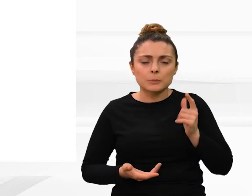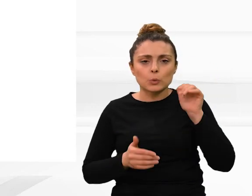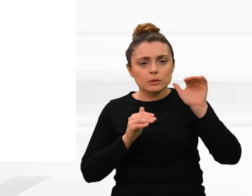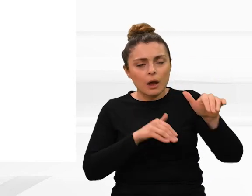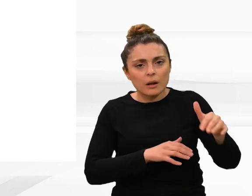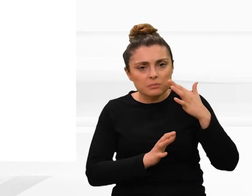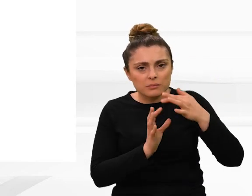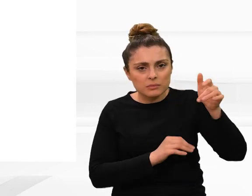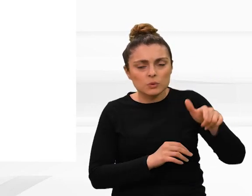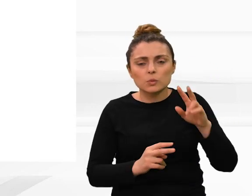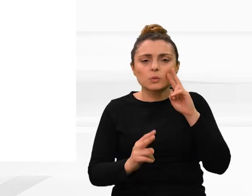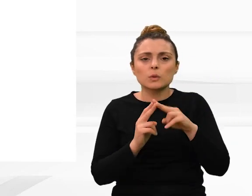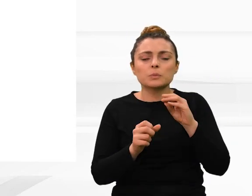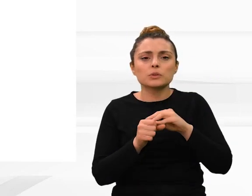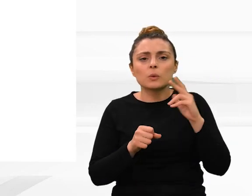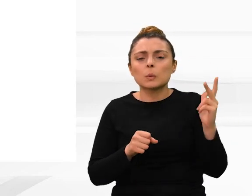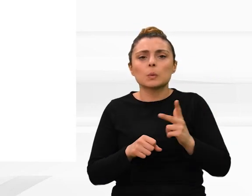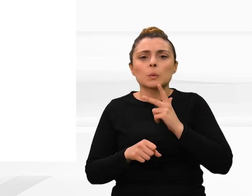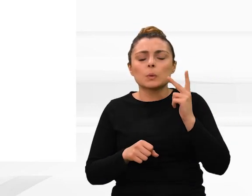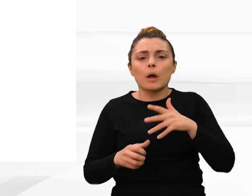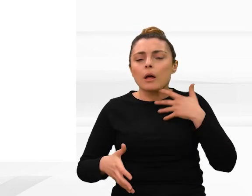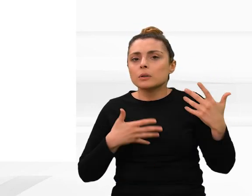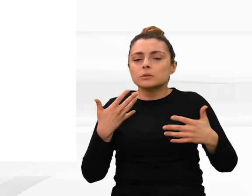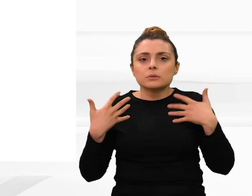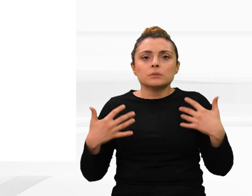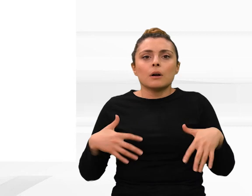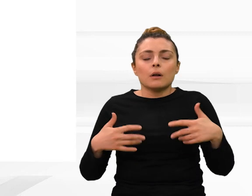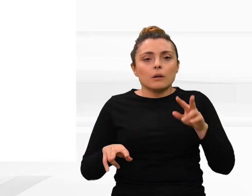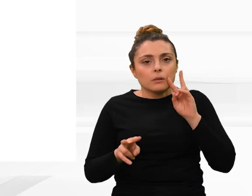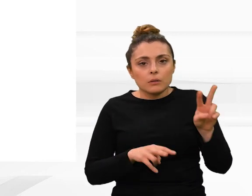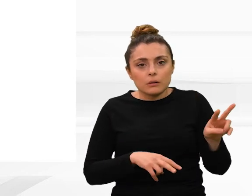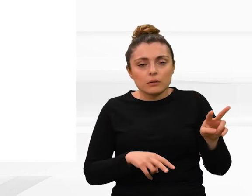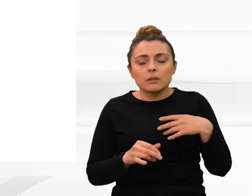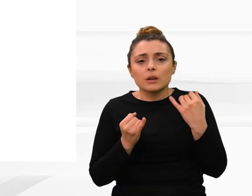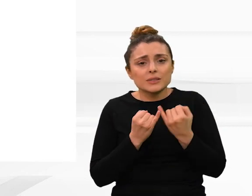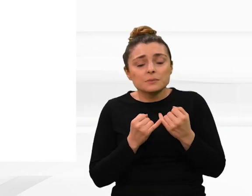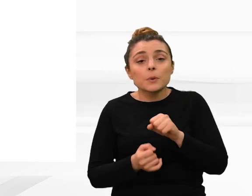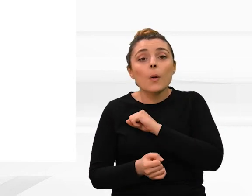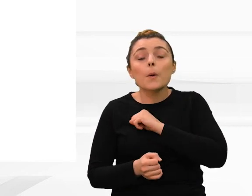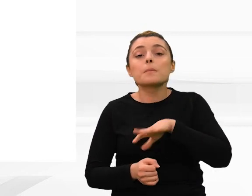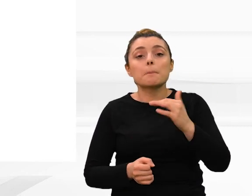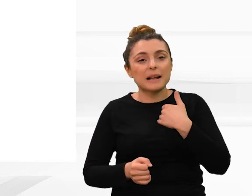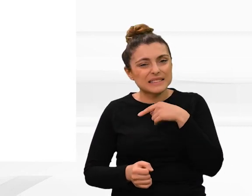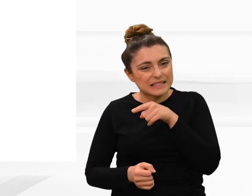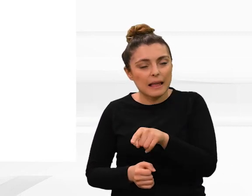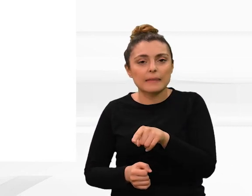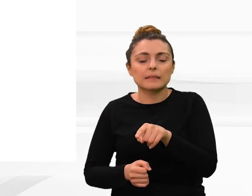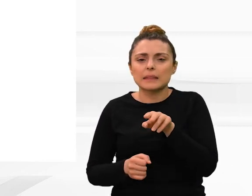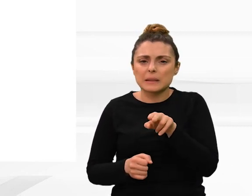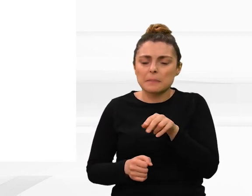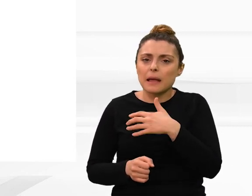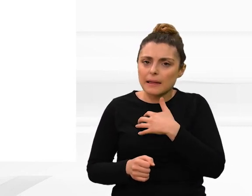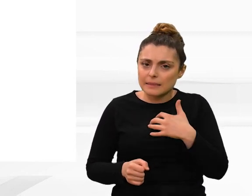gelen birinin görüşme sırasında aşırı derecede heyecanlandığını görünce kardeşim Korkma ben de senin gibi